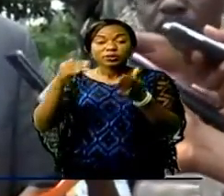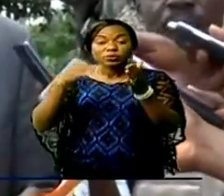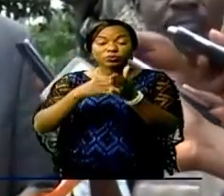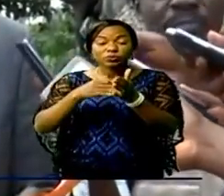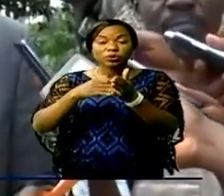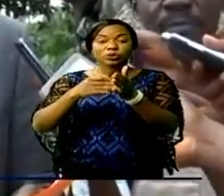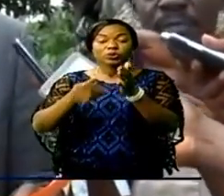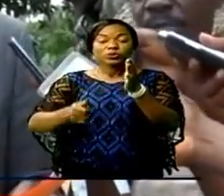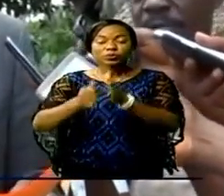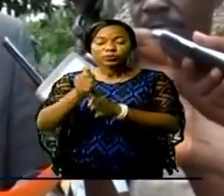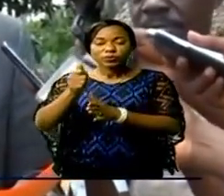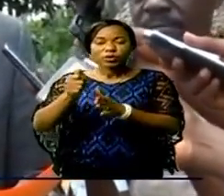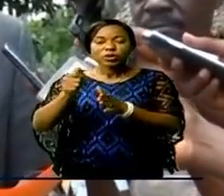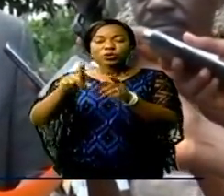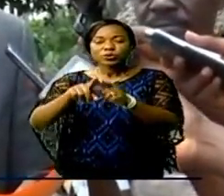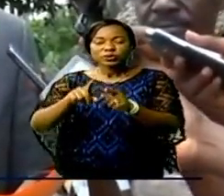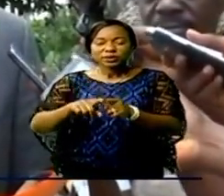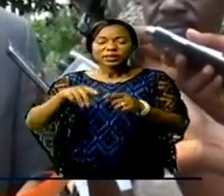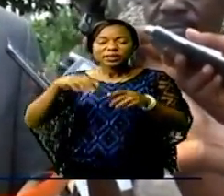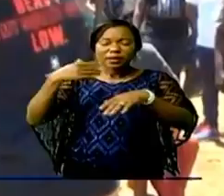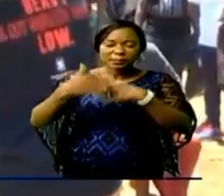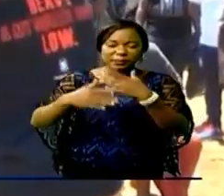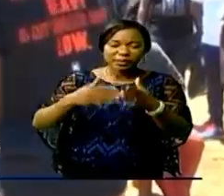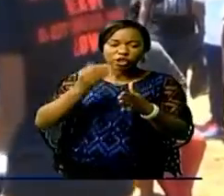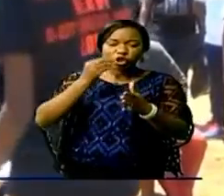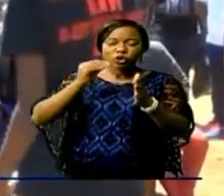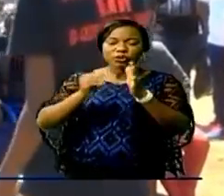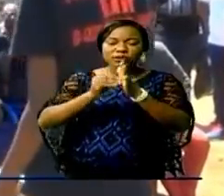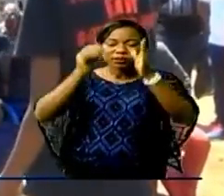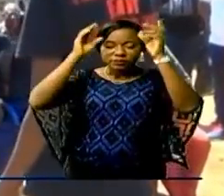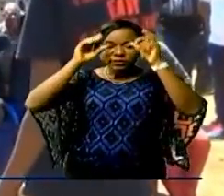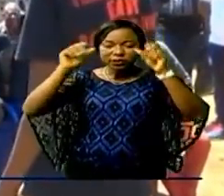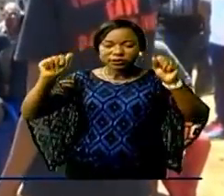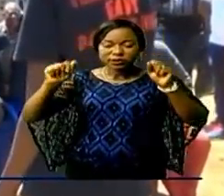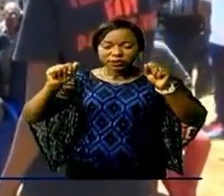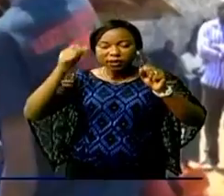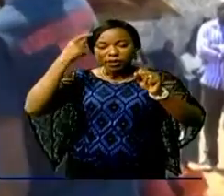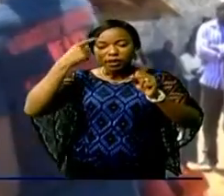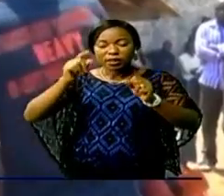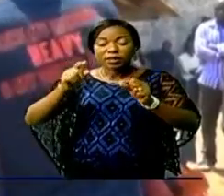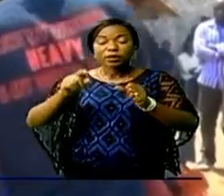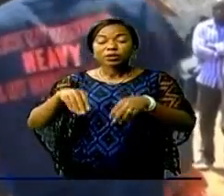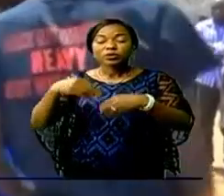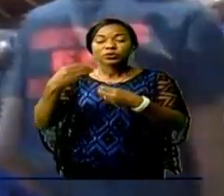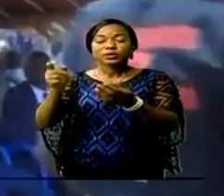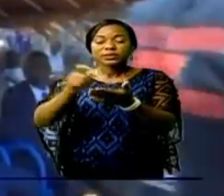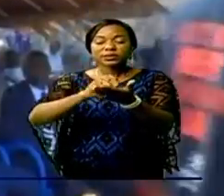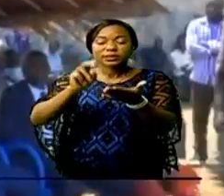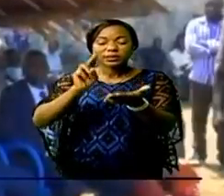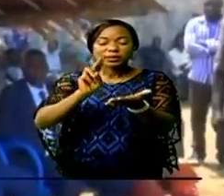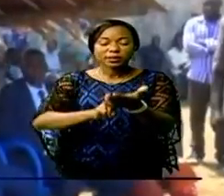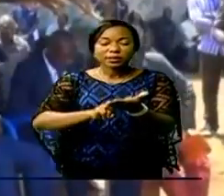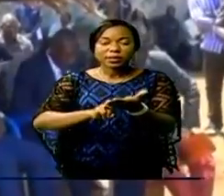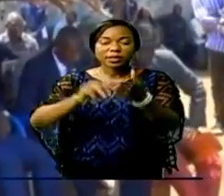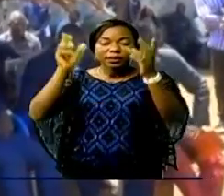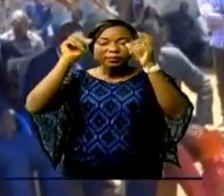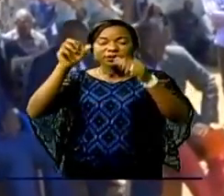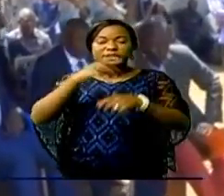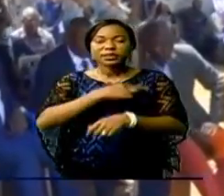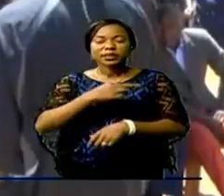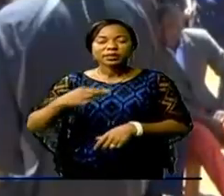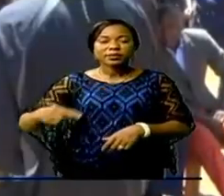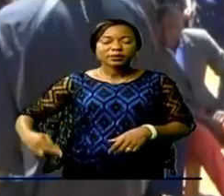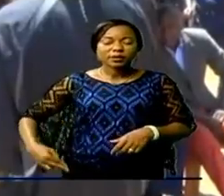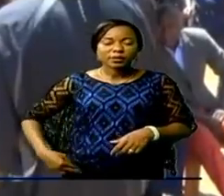exécuté l'ordonnance présidentielle portant mesures de grâce signée par le président de la République, Félix-Antoine Tshisekedi